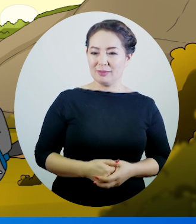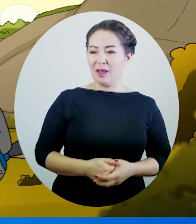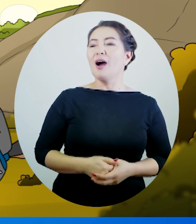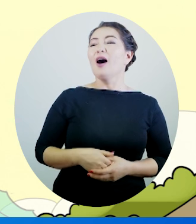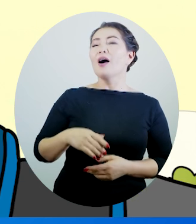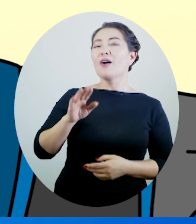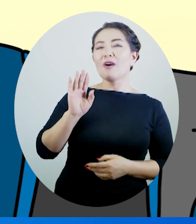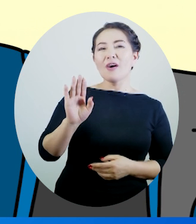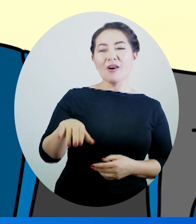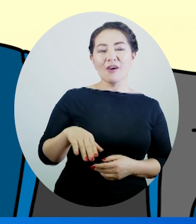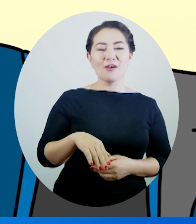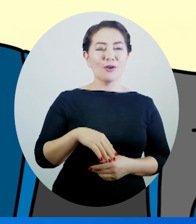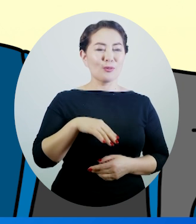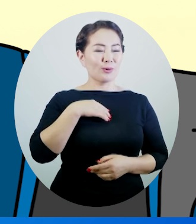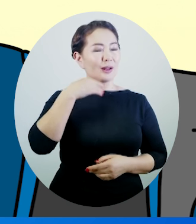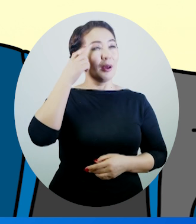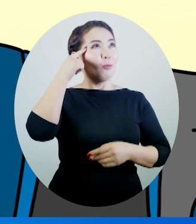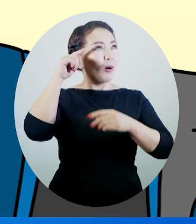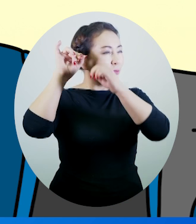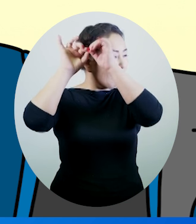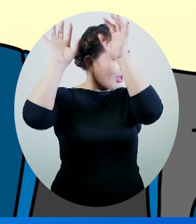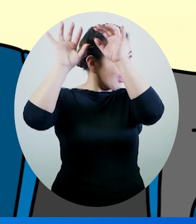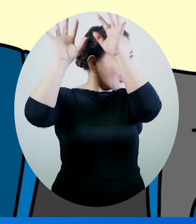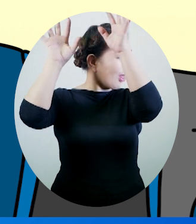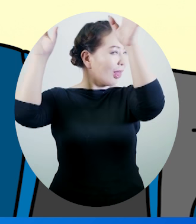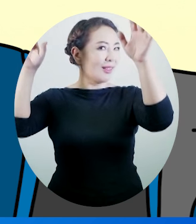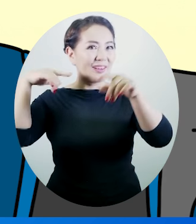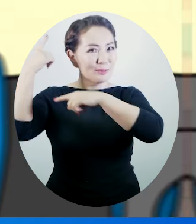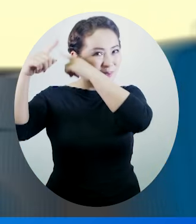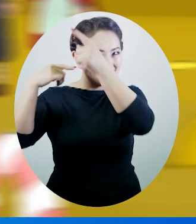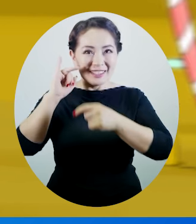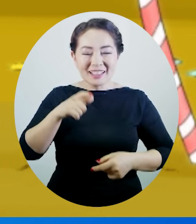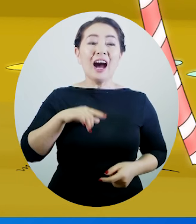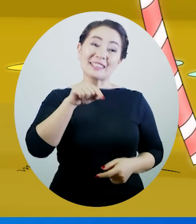Оо. Бүр хэсэг төсөөлч гисэн явж байна шүү дээ. За тэгье.